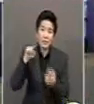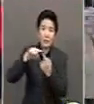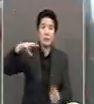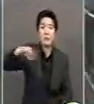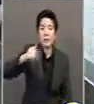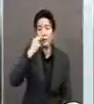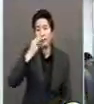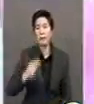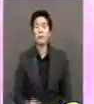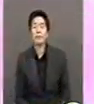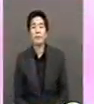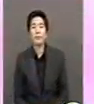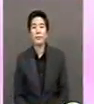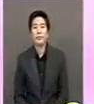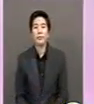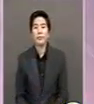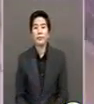องกัน